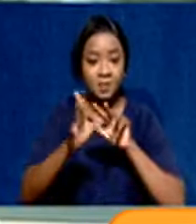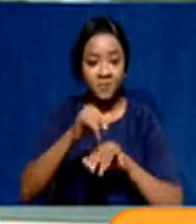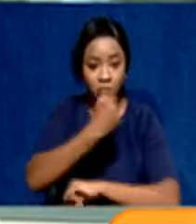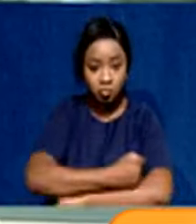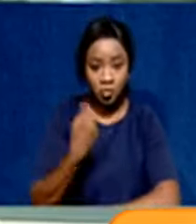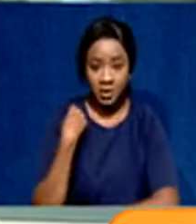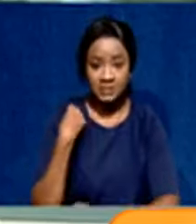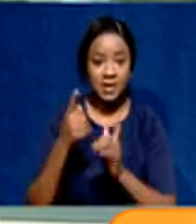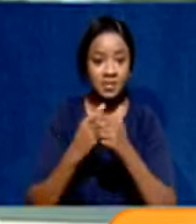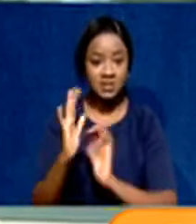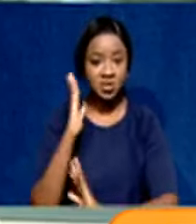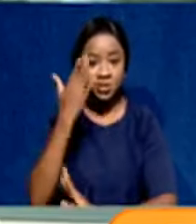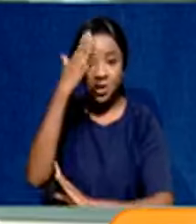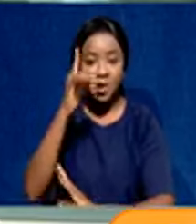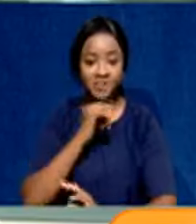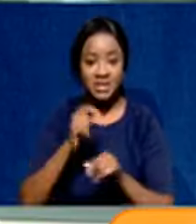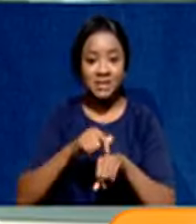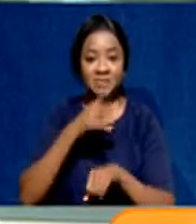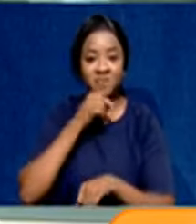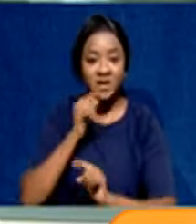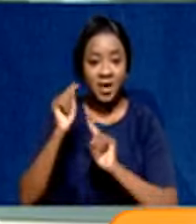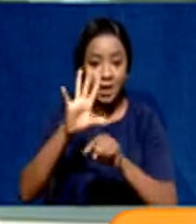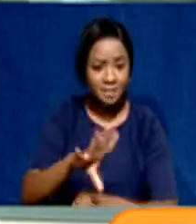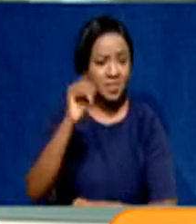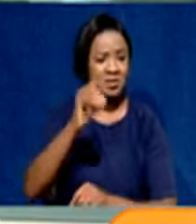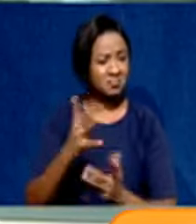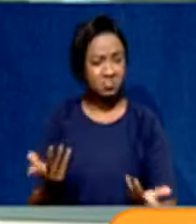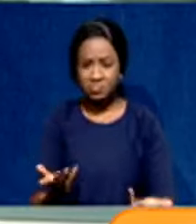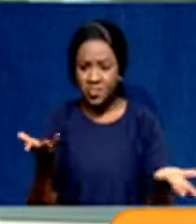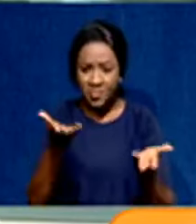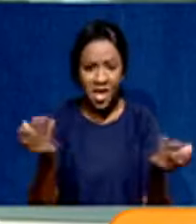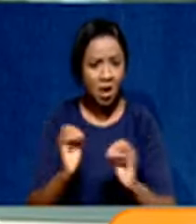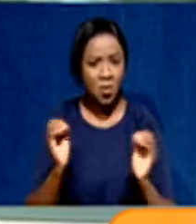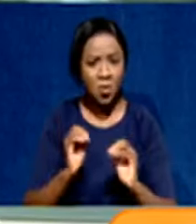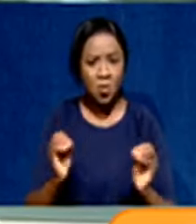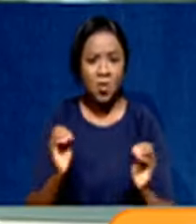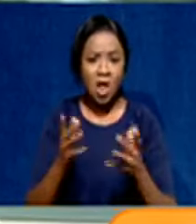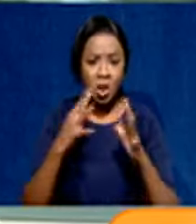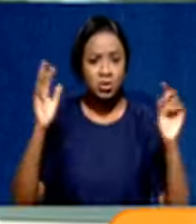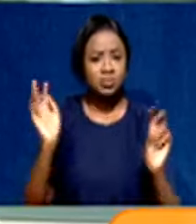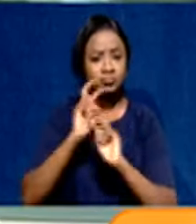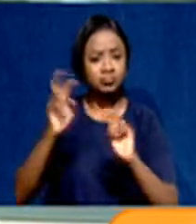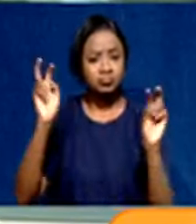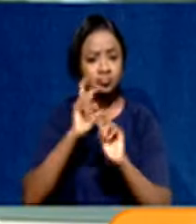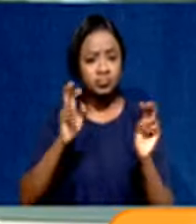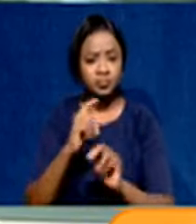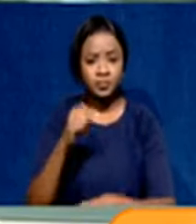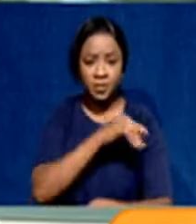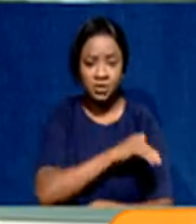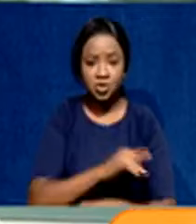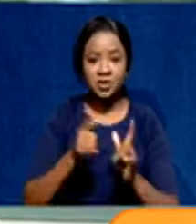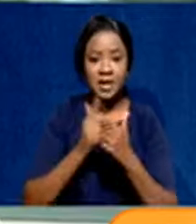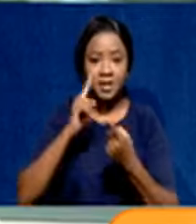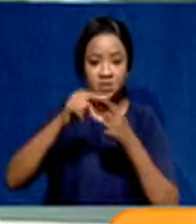usami wa shule ulu wakati bake alenda kuku mendo waa 10 ji juhi za kuta zilian hadi leo mendo